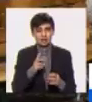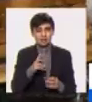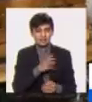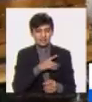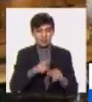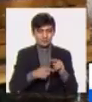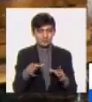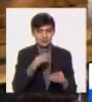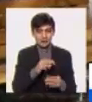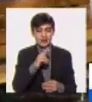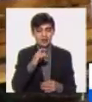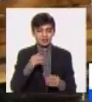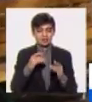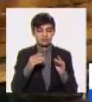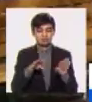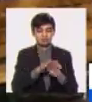қамалды.